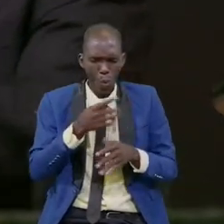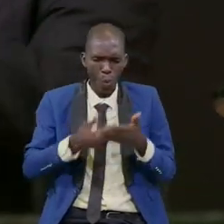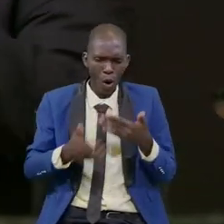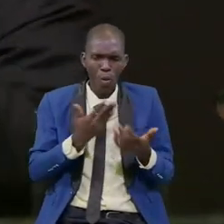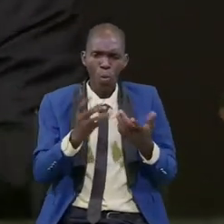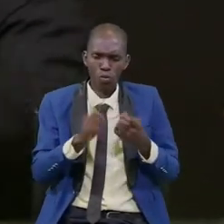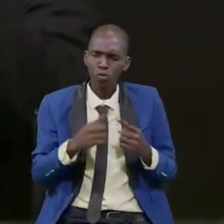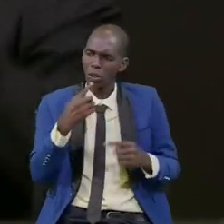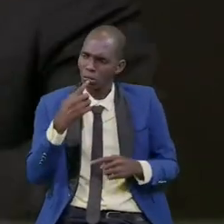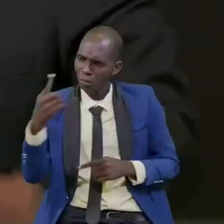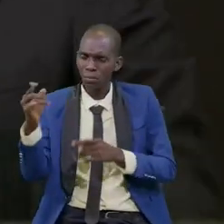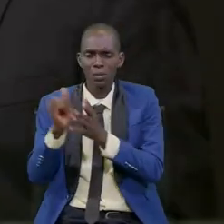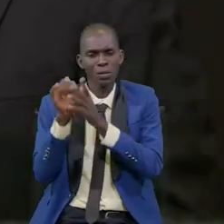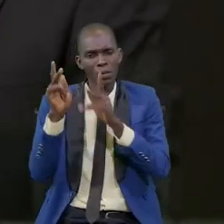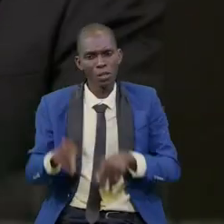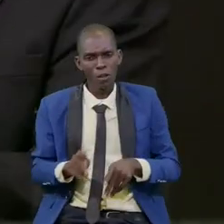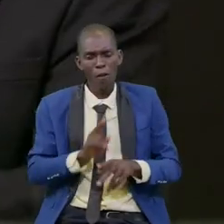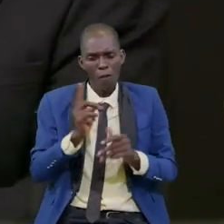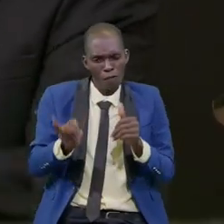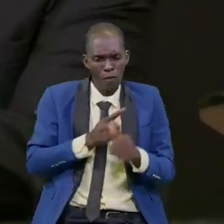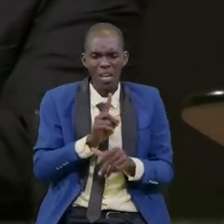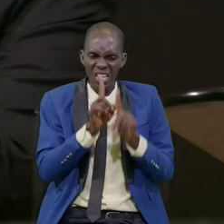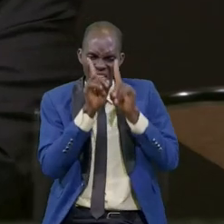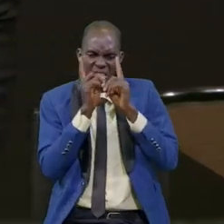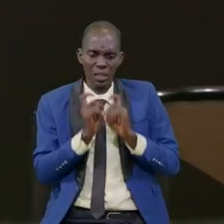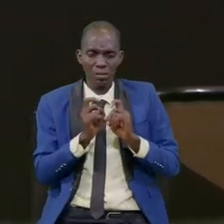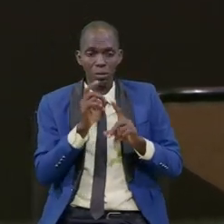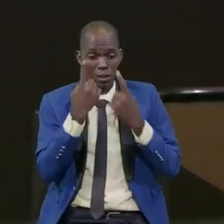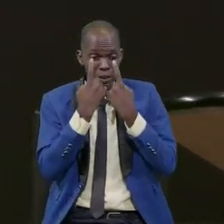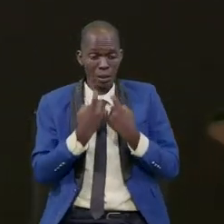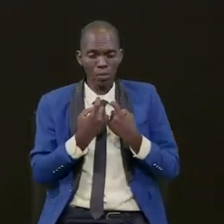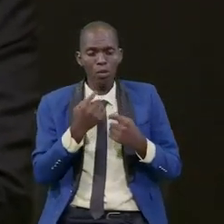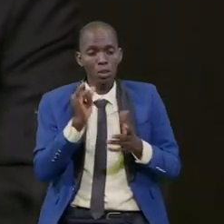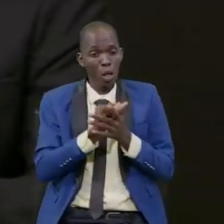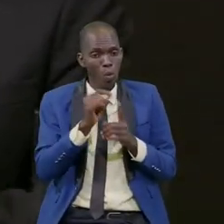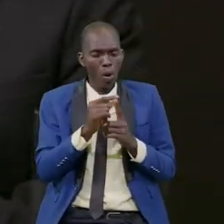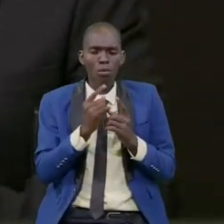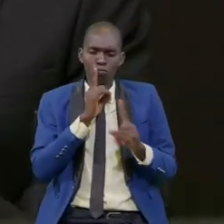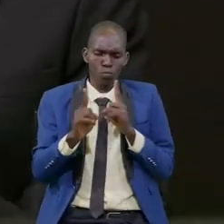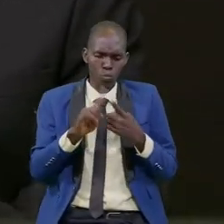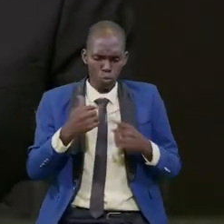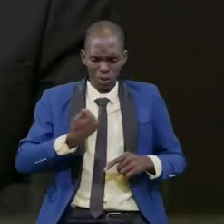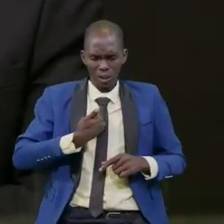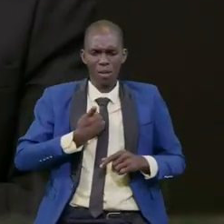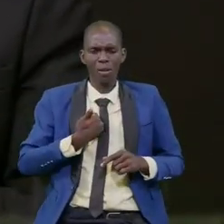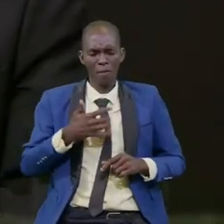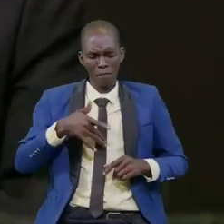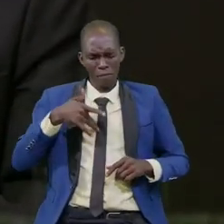à cette parole-là, appliquez la parole-là à votre propre vie. Alors toi qui